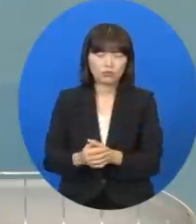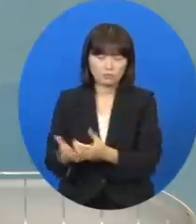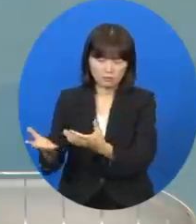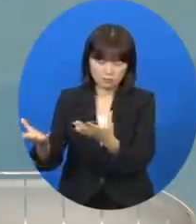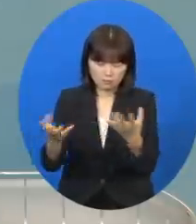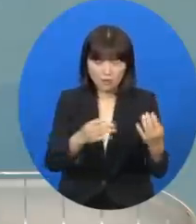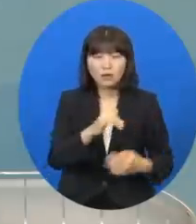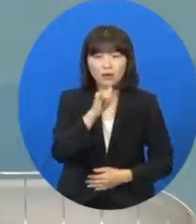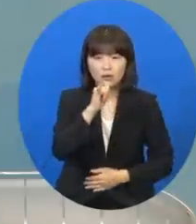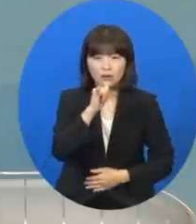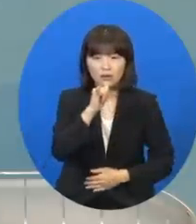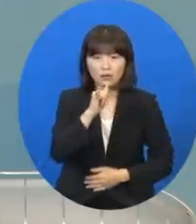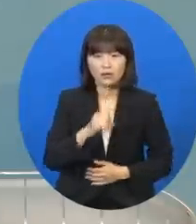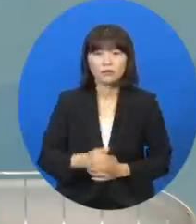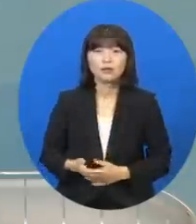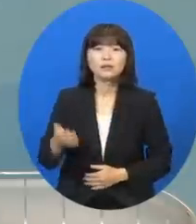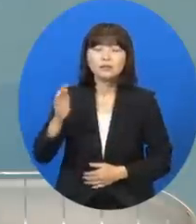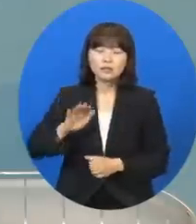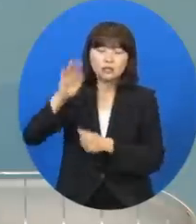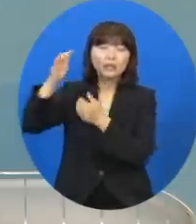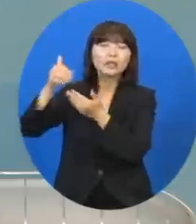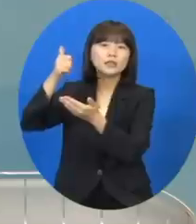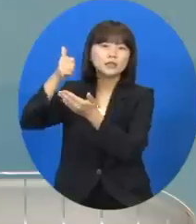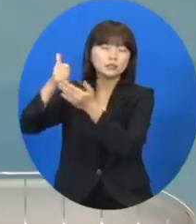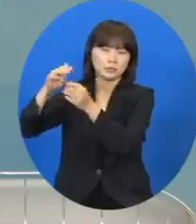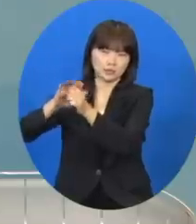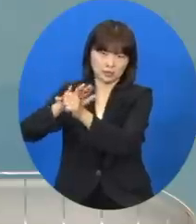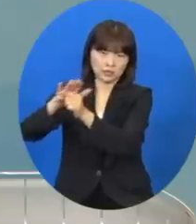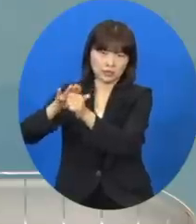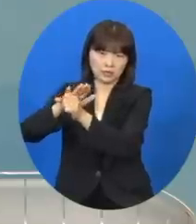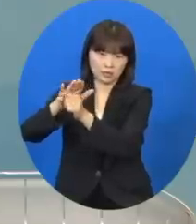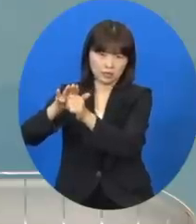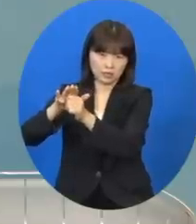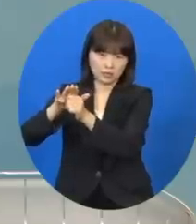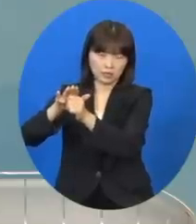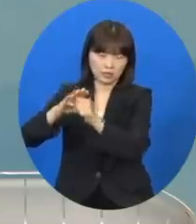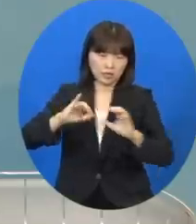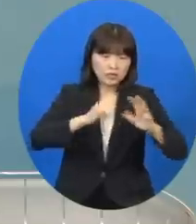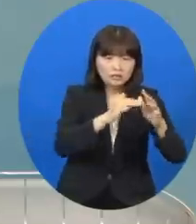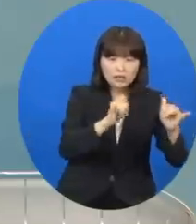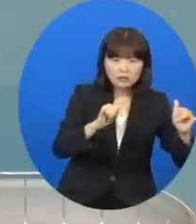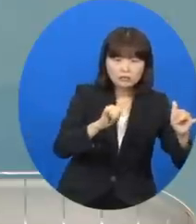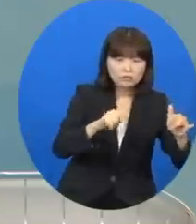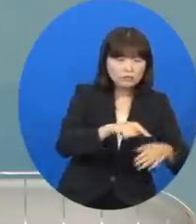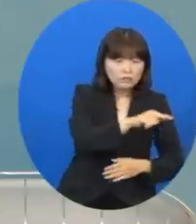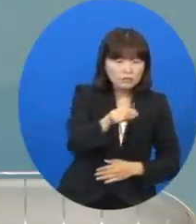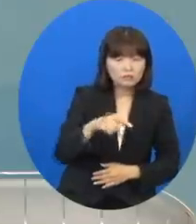찾아보죠. 그런데 하나님의 사랑을 세상 사람들이 모르는 거예요.